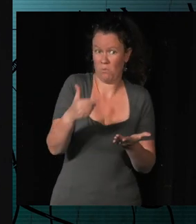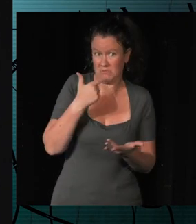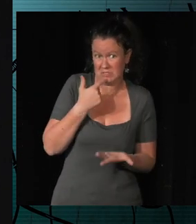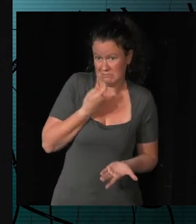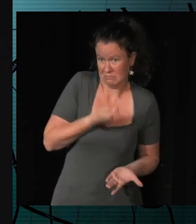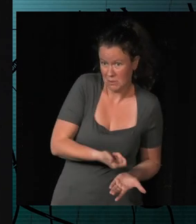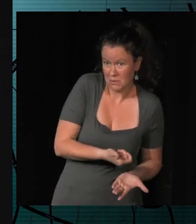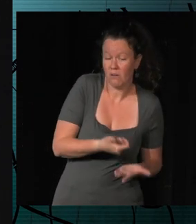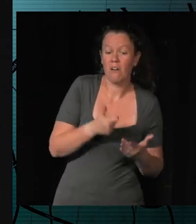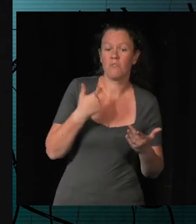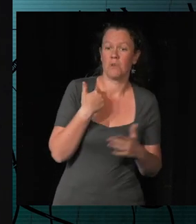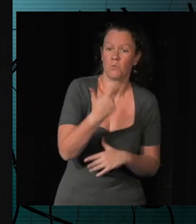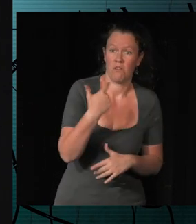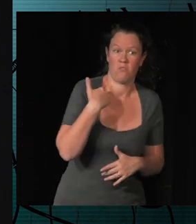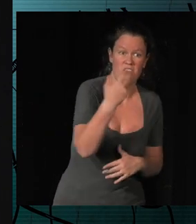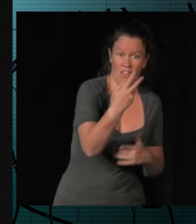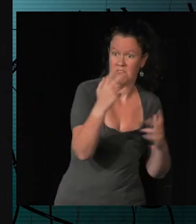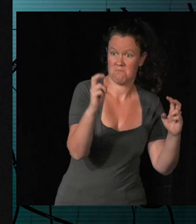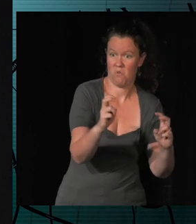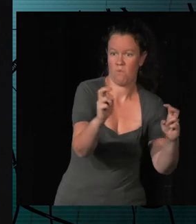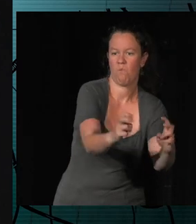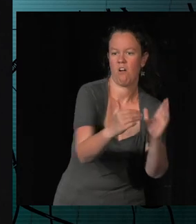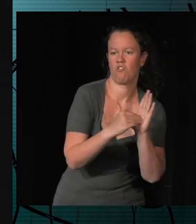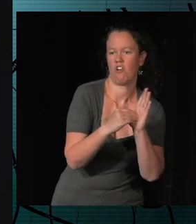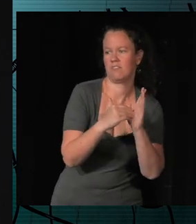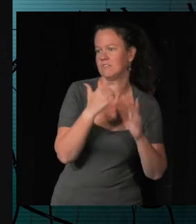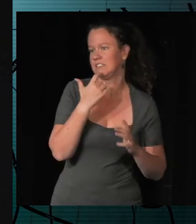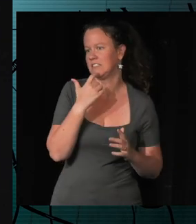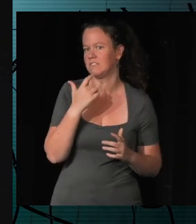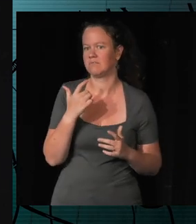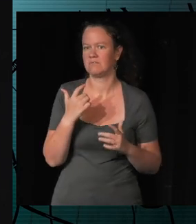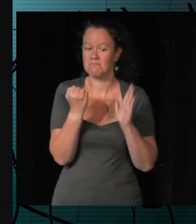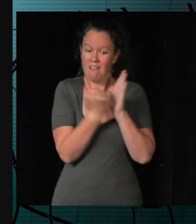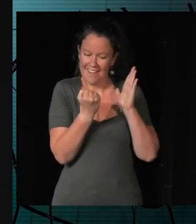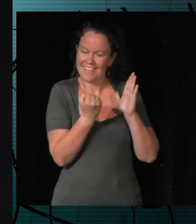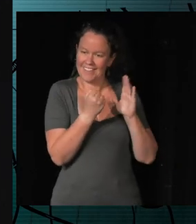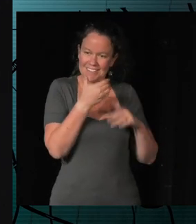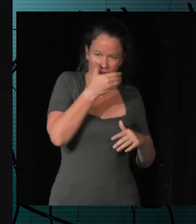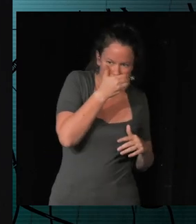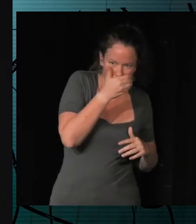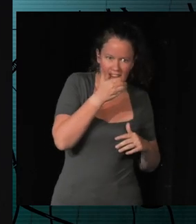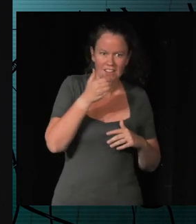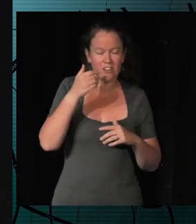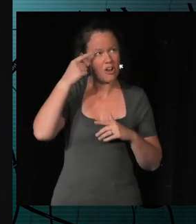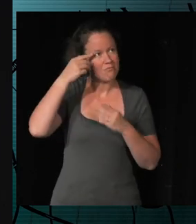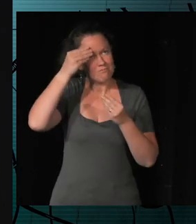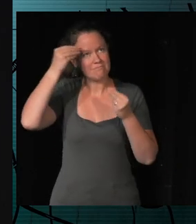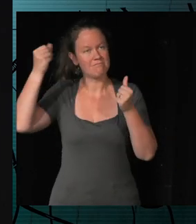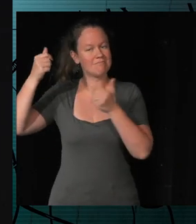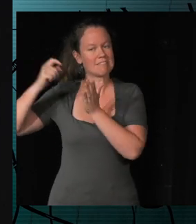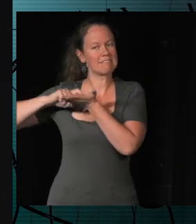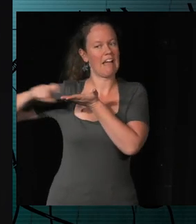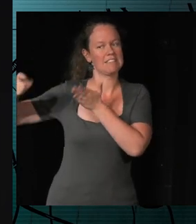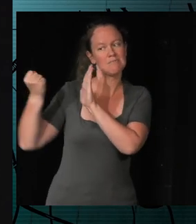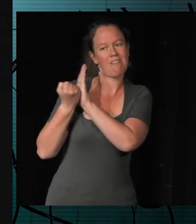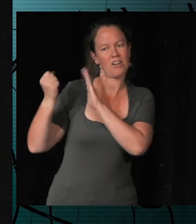les suivants ce sont encore moins vendus donc dans l'absolu c'est une licence qui est resté dans la tête des gens pour justement son aura plus que pour vraiment l'impact et